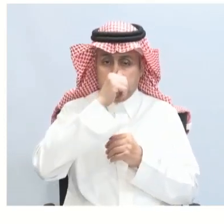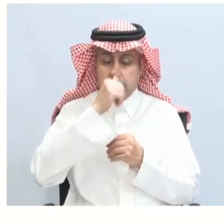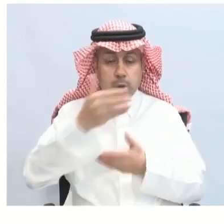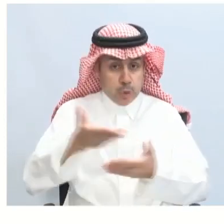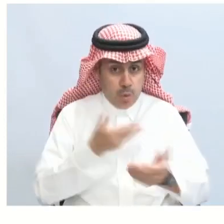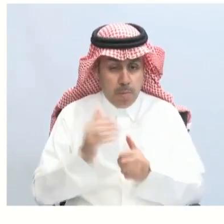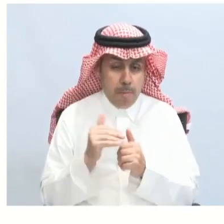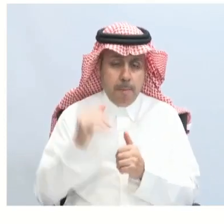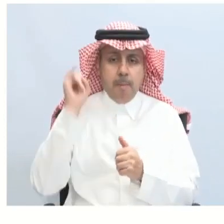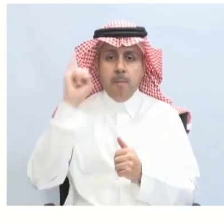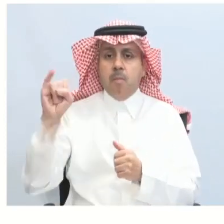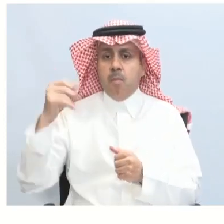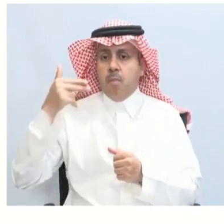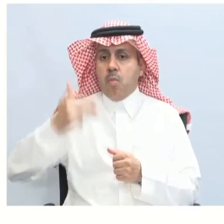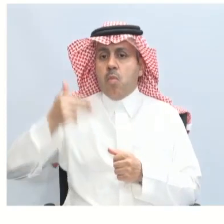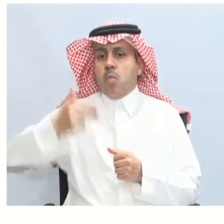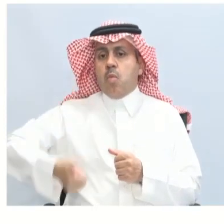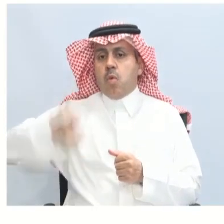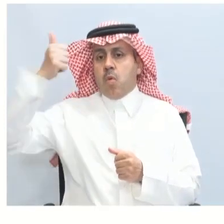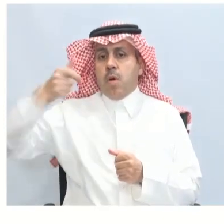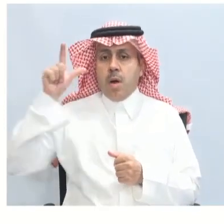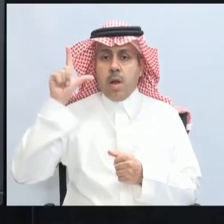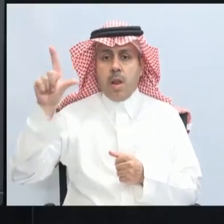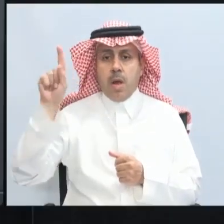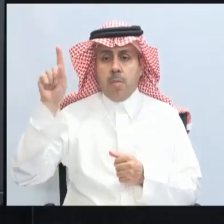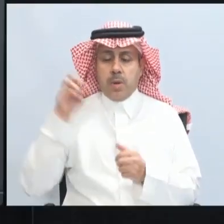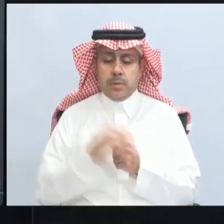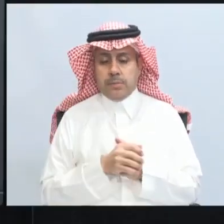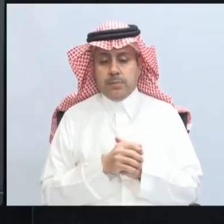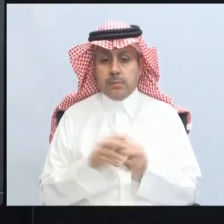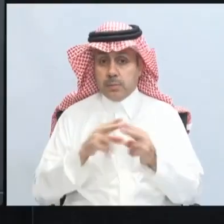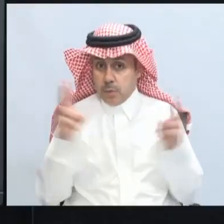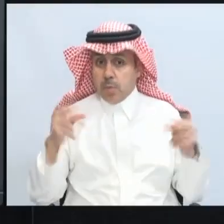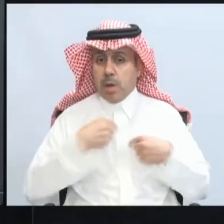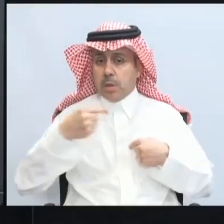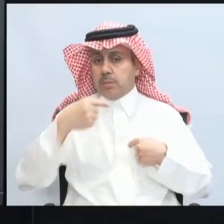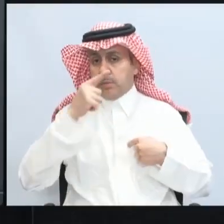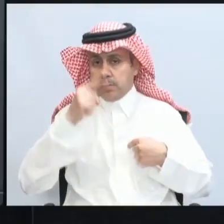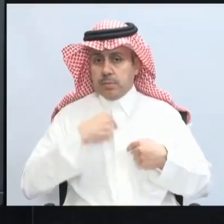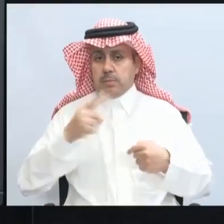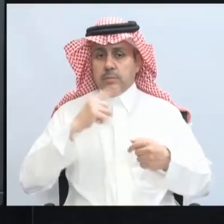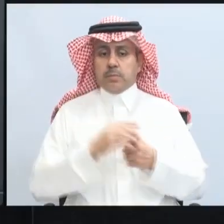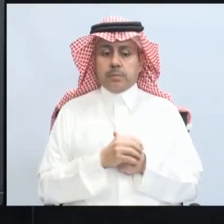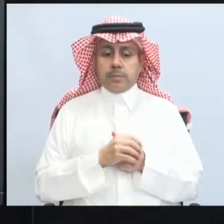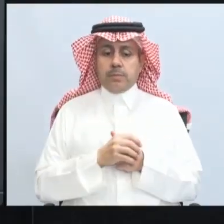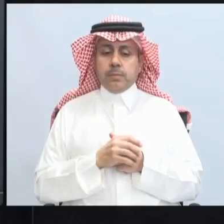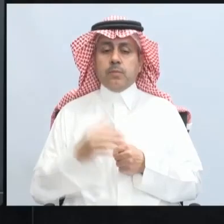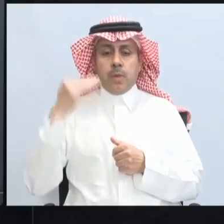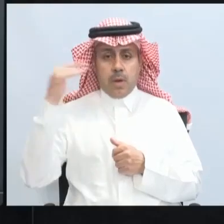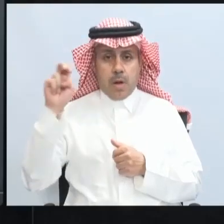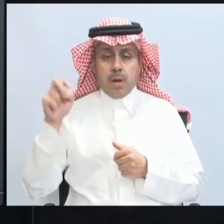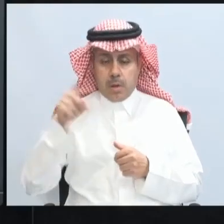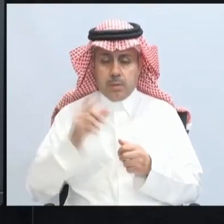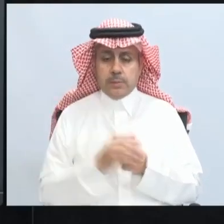تتحاور مع شخص اخر تريد ان ان تبين له ان ان ما تحمله من